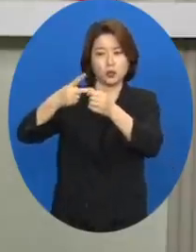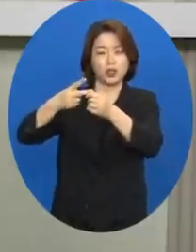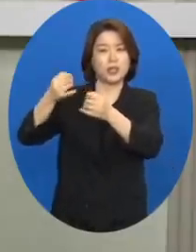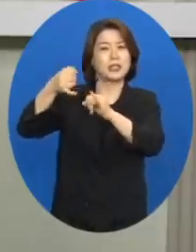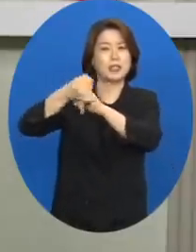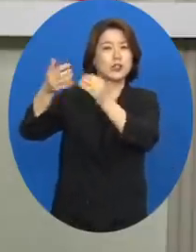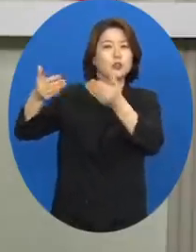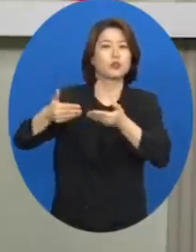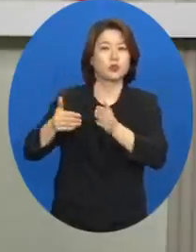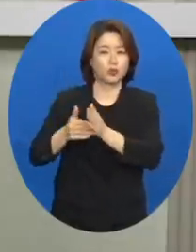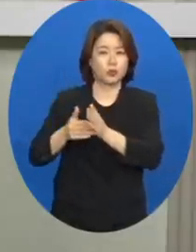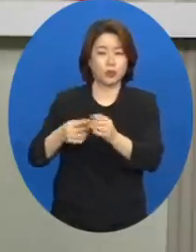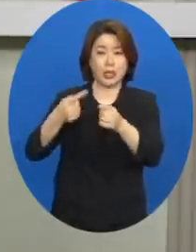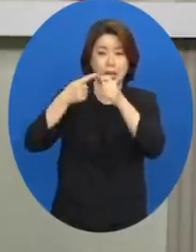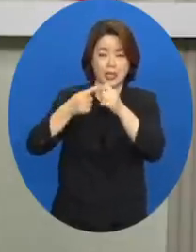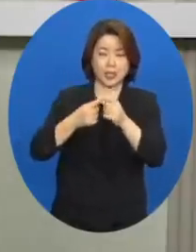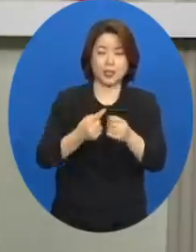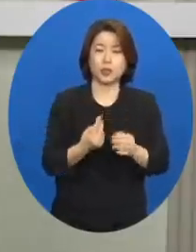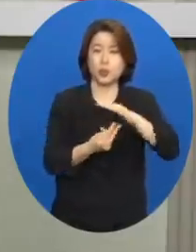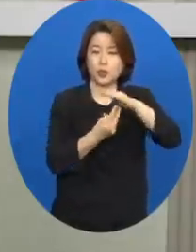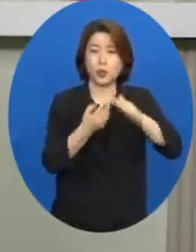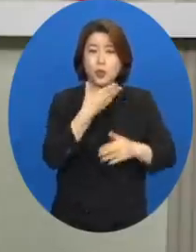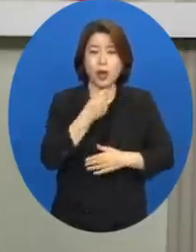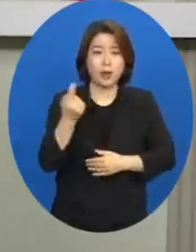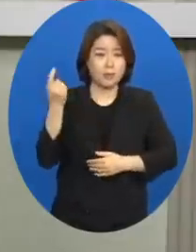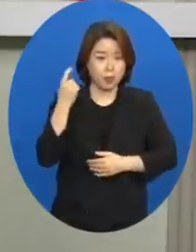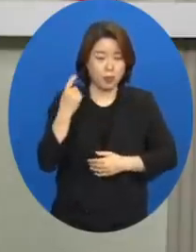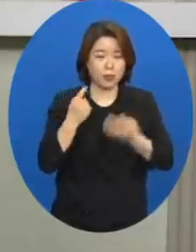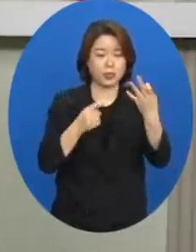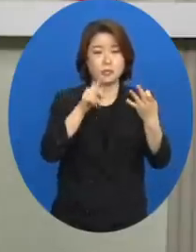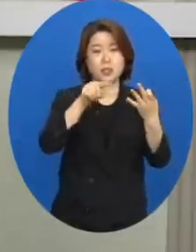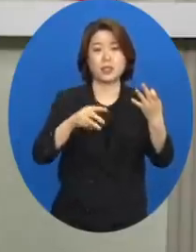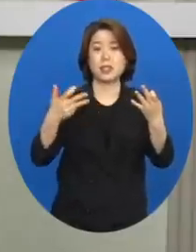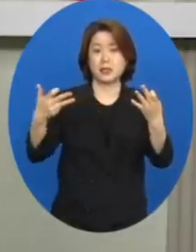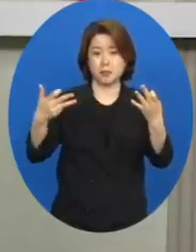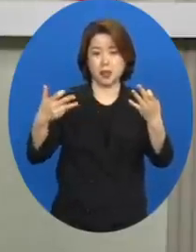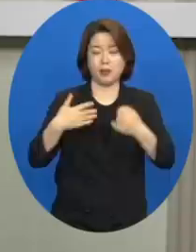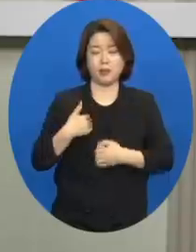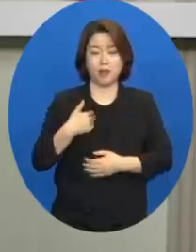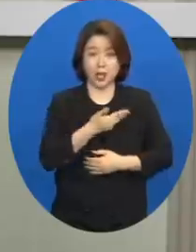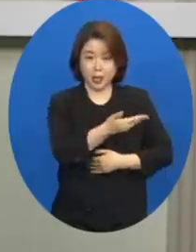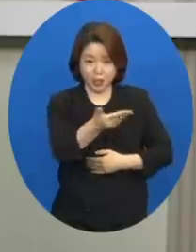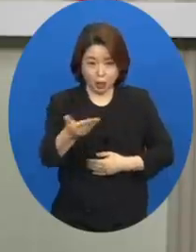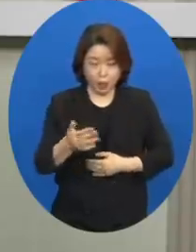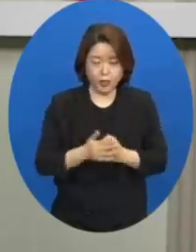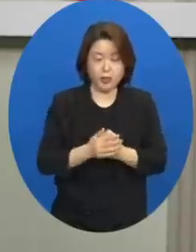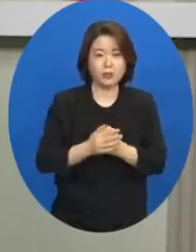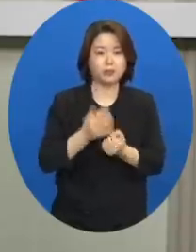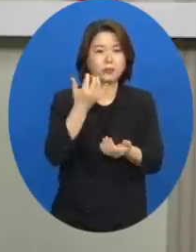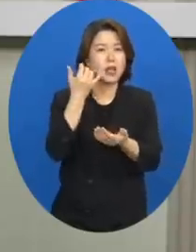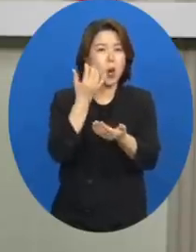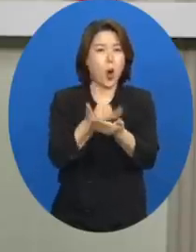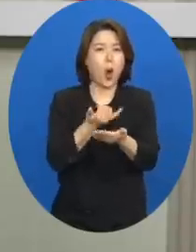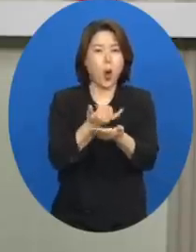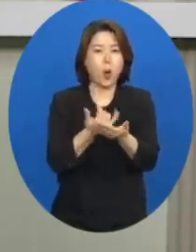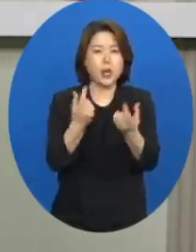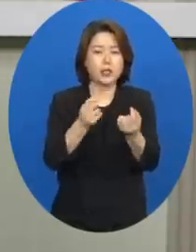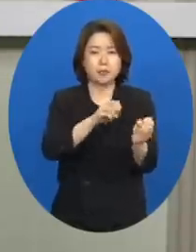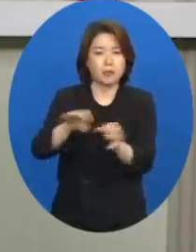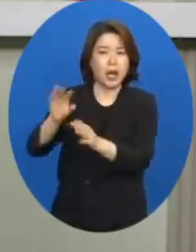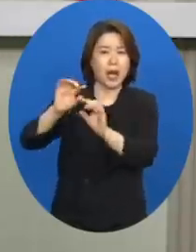하나는 요한복음 14장 18절 말씀 내가 너희를 고아와 같이 버려두지 아니하고